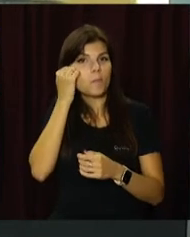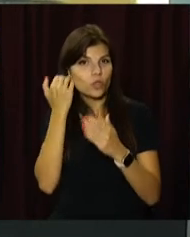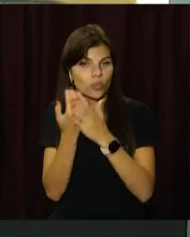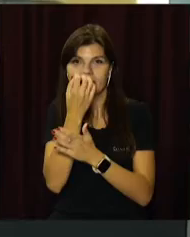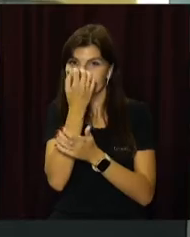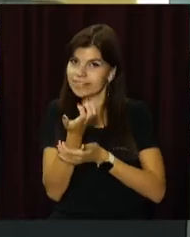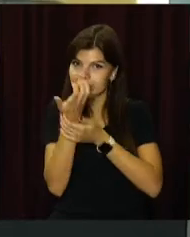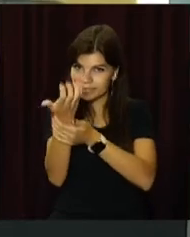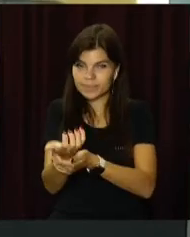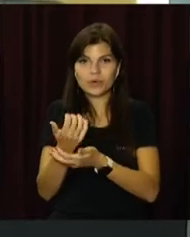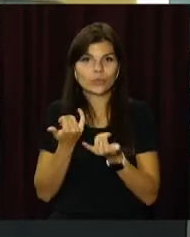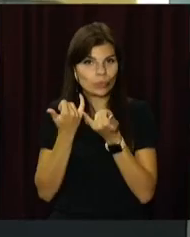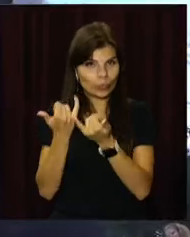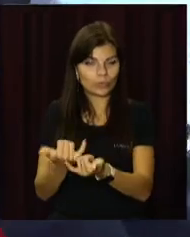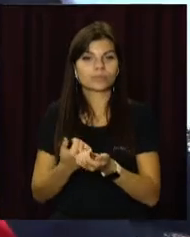пам'ятника квіти.